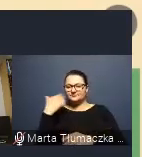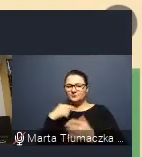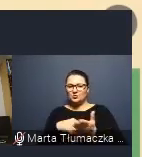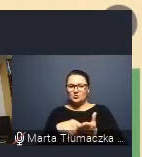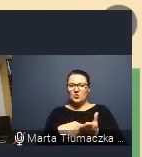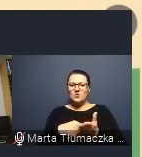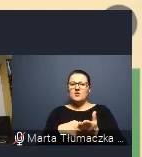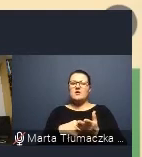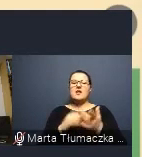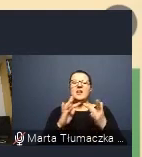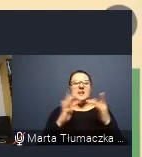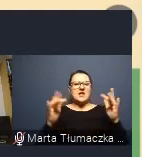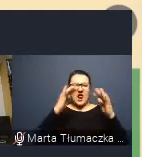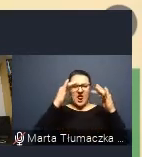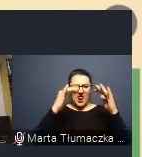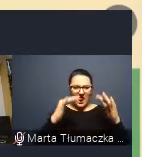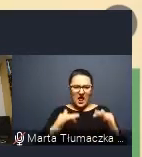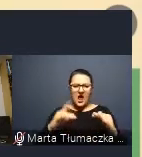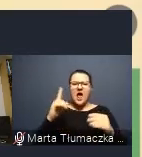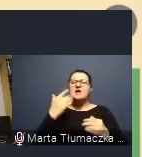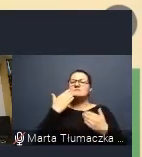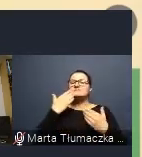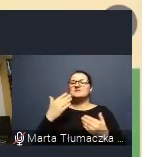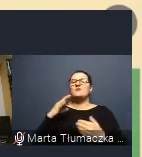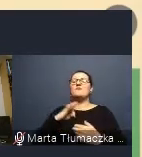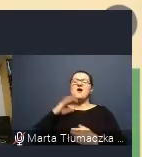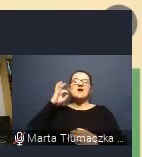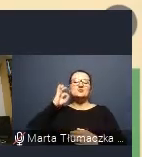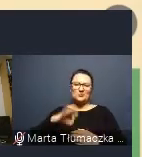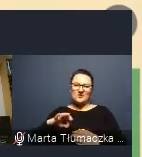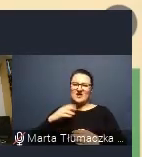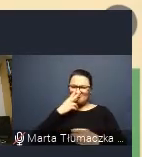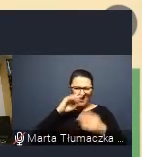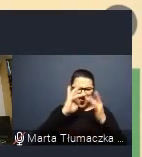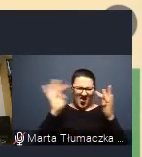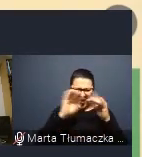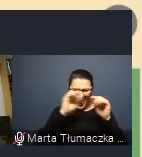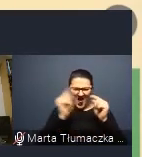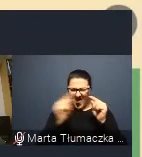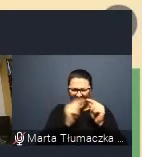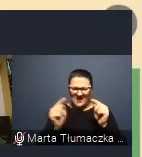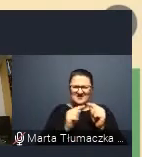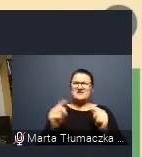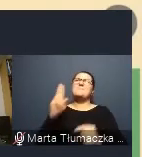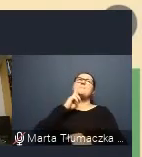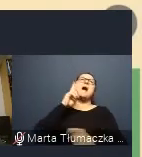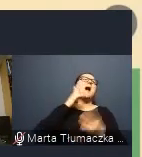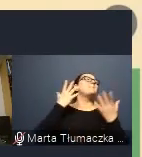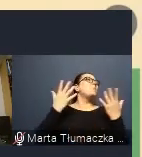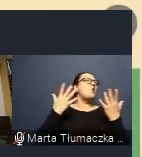długi jest link, ale dzięki mojej córce, która jak zobaczyła taki link, powiedziała: mamo, no proszę